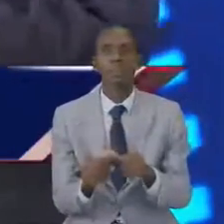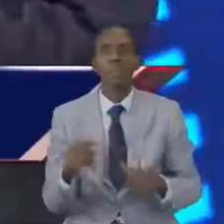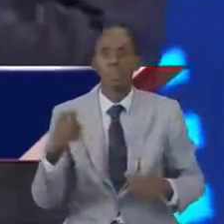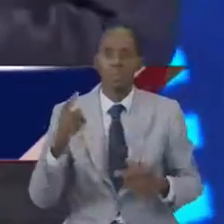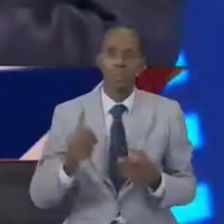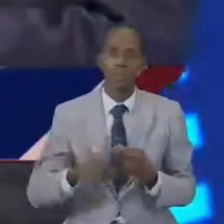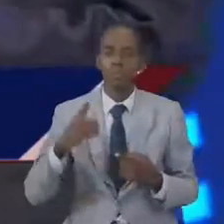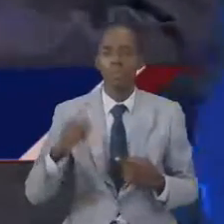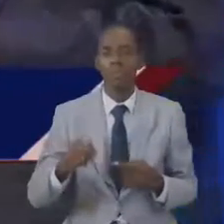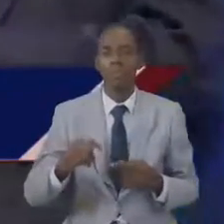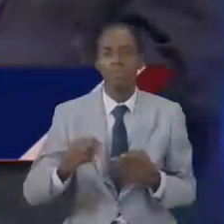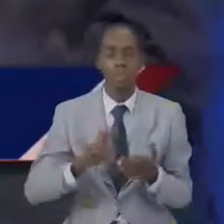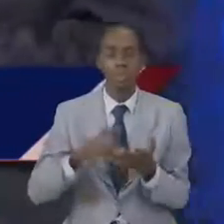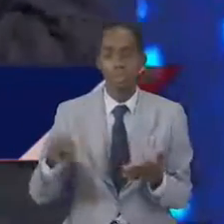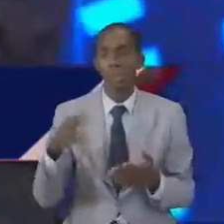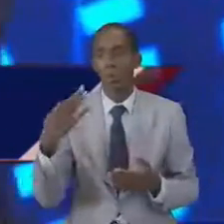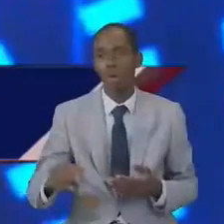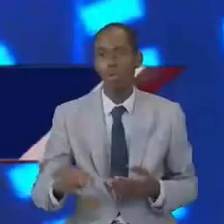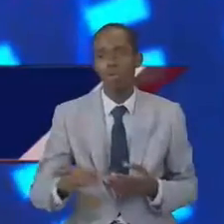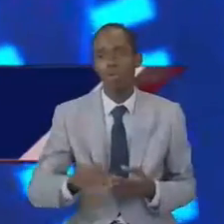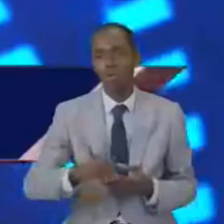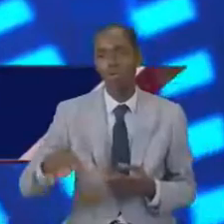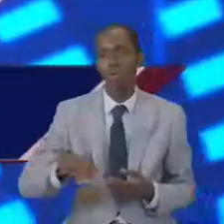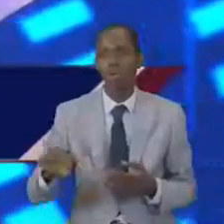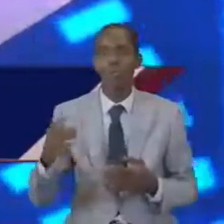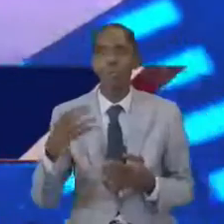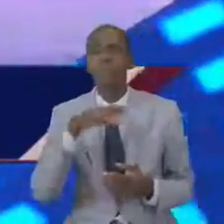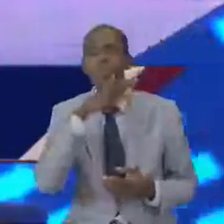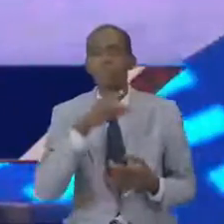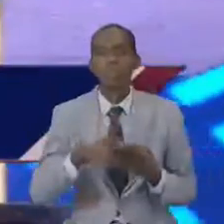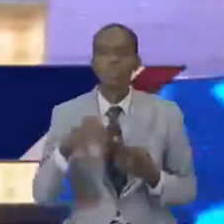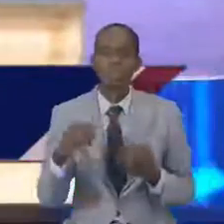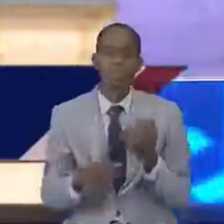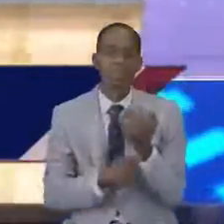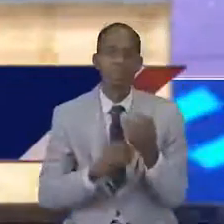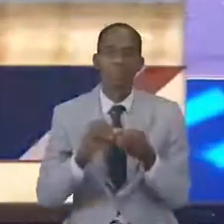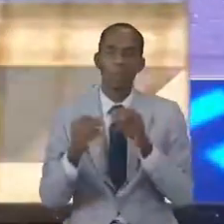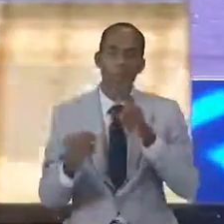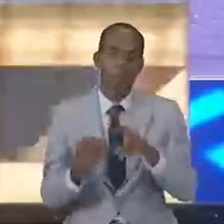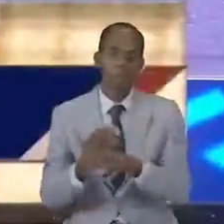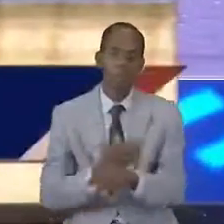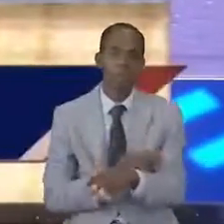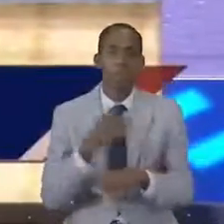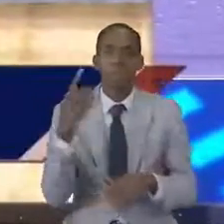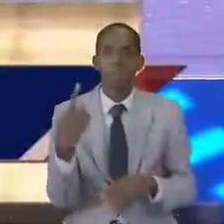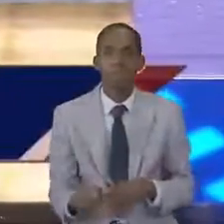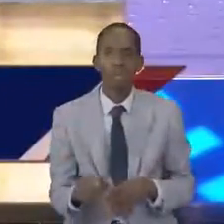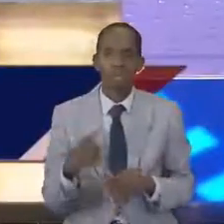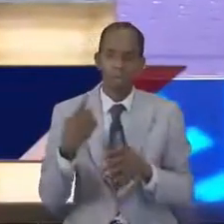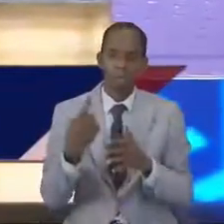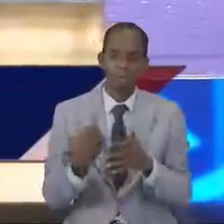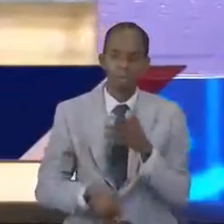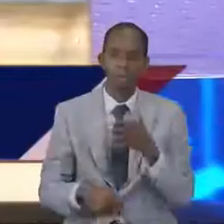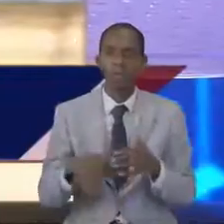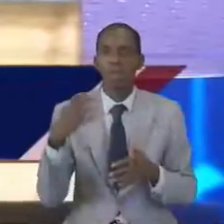la conséquence de semer dans la Suède la CU pour la chair et deuxième